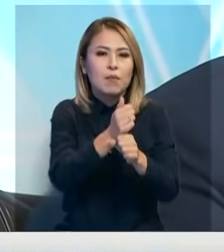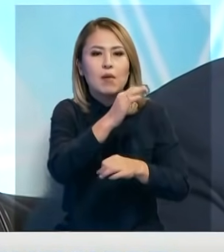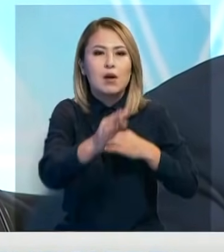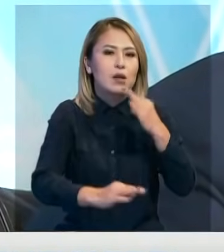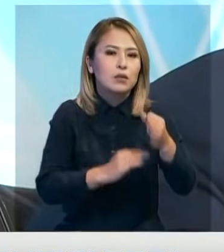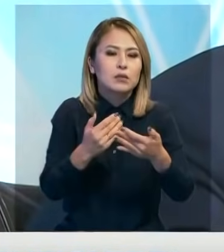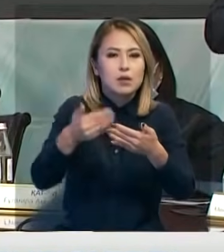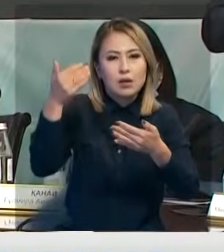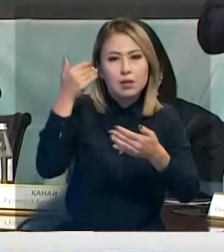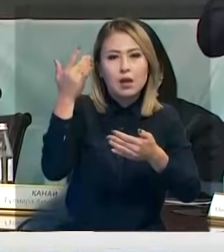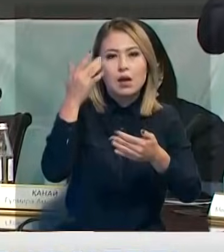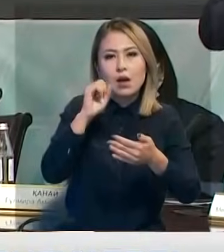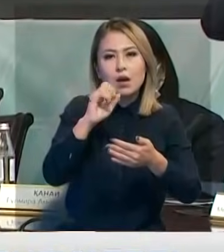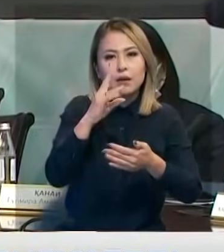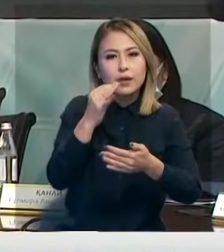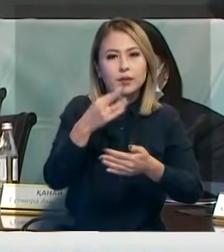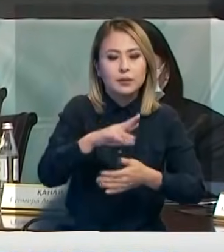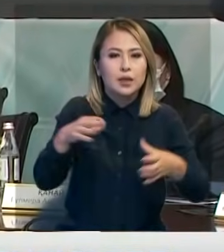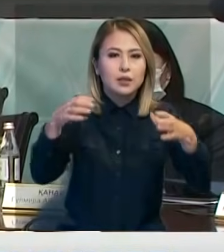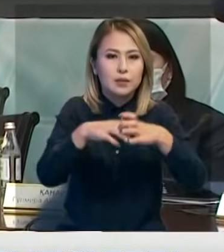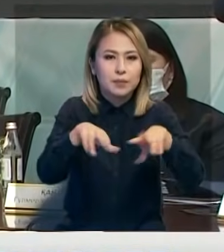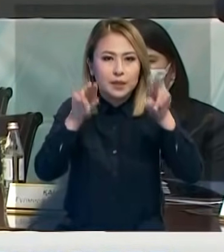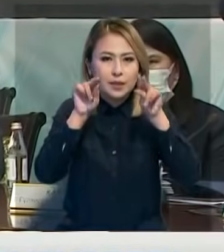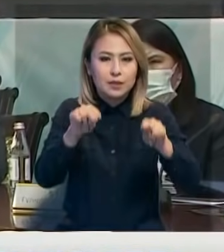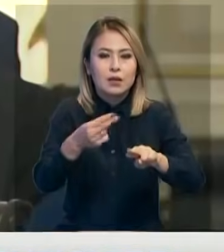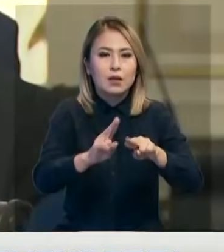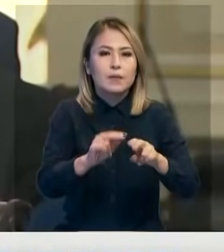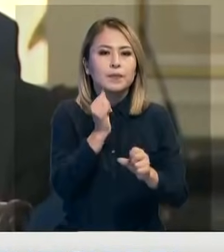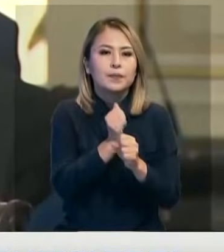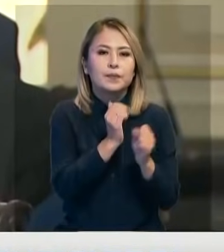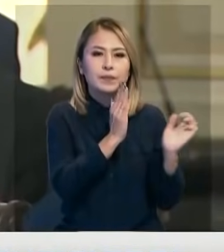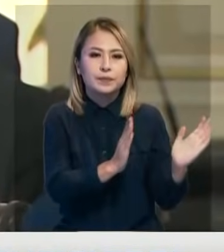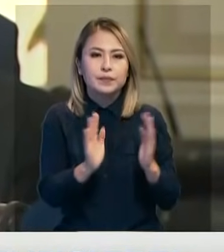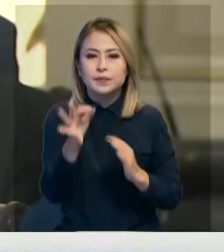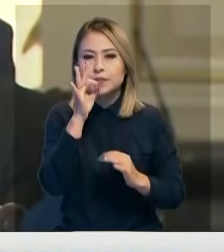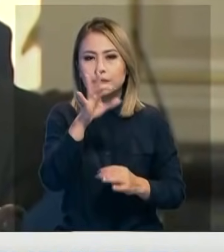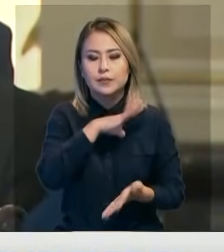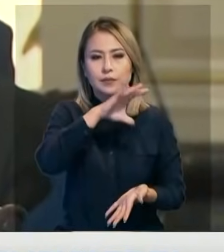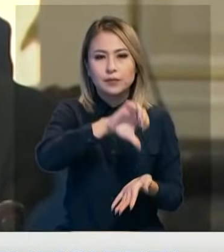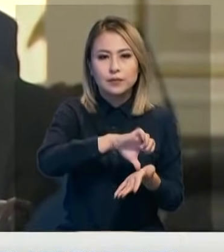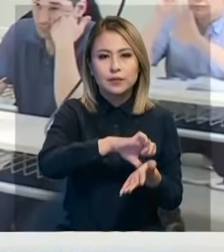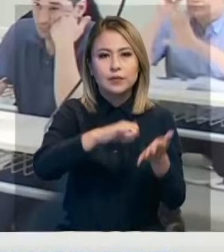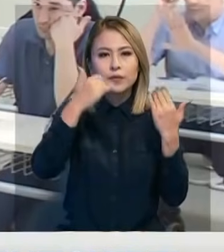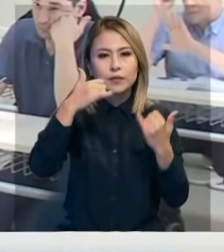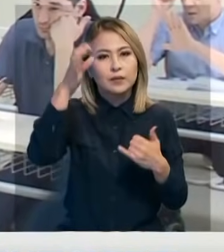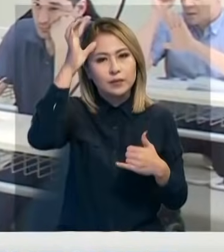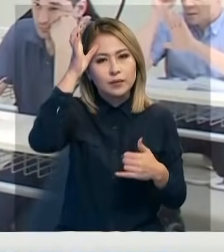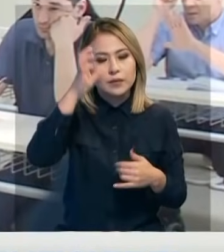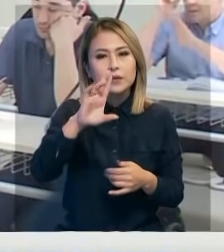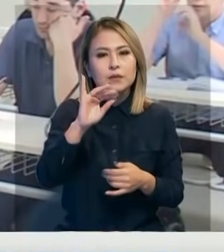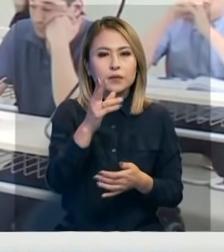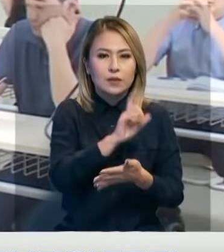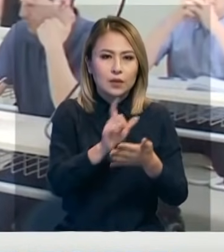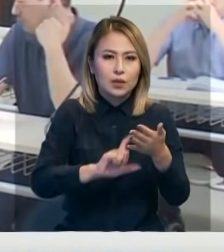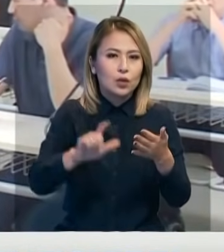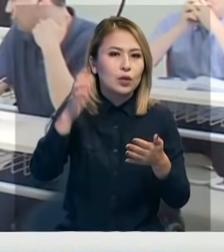жасайтын барлық тәуекелдердің алдын алып, академиялық адалдық принциптерін қалыптастыру керек дейді жиынға қатысушылары. Қазір